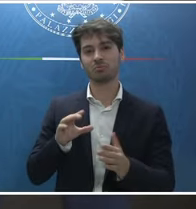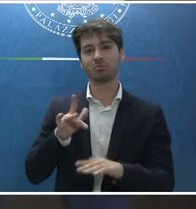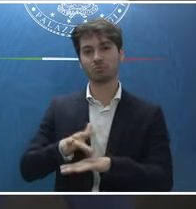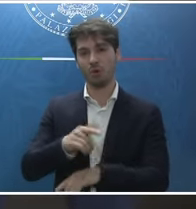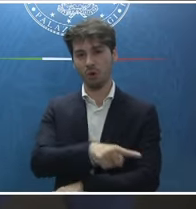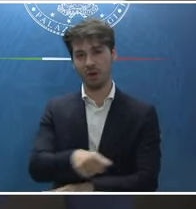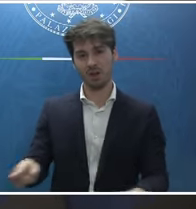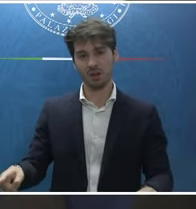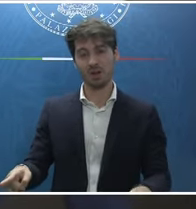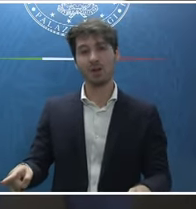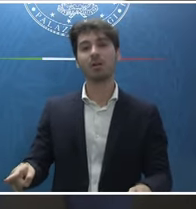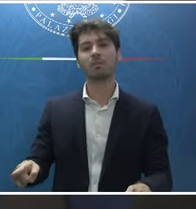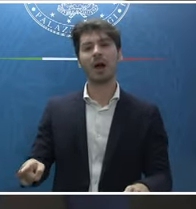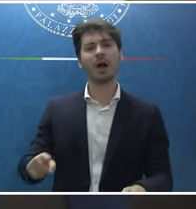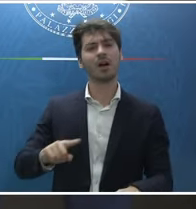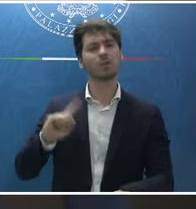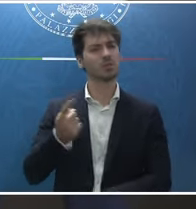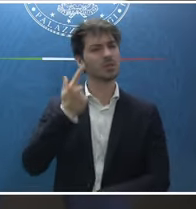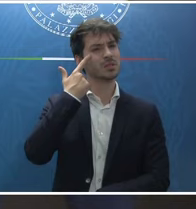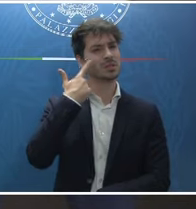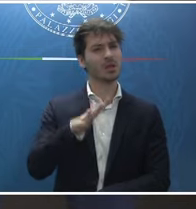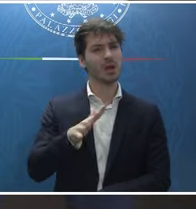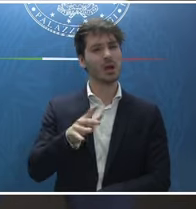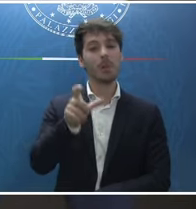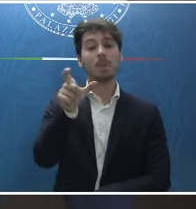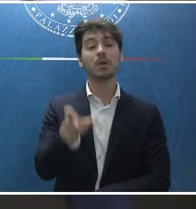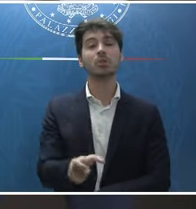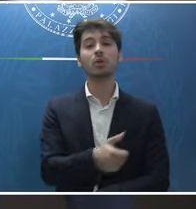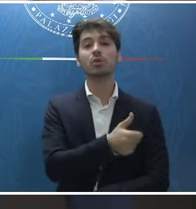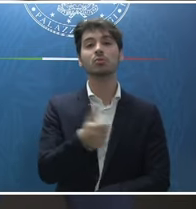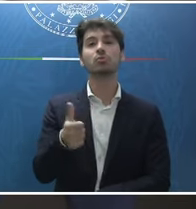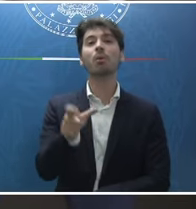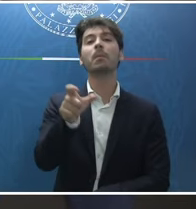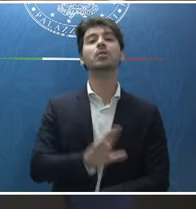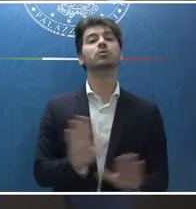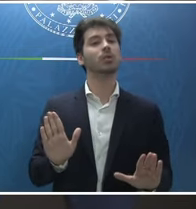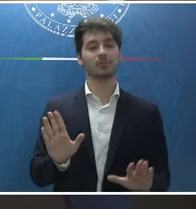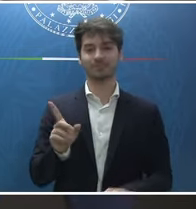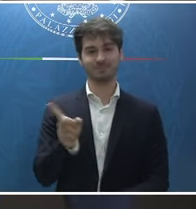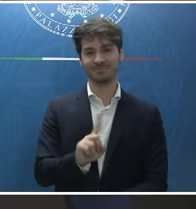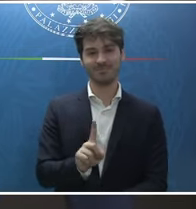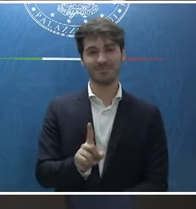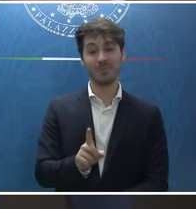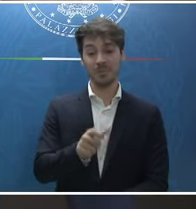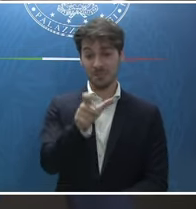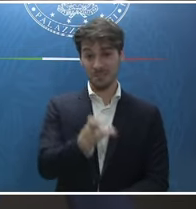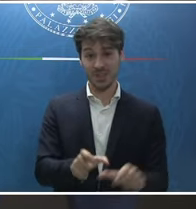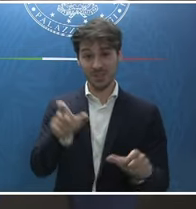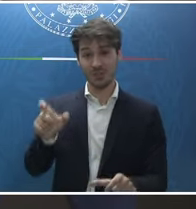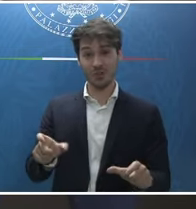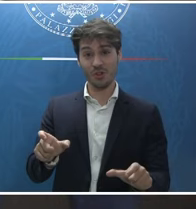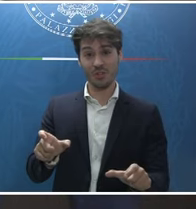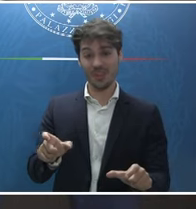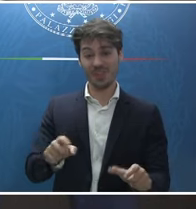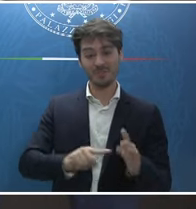nessuno meglio di voi sa che una persona non è soltanto una persona. Ogni persona che forma quei